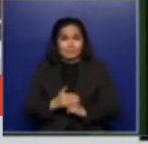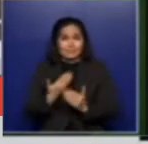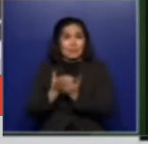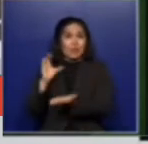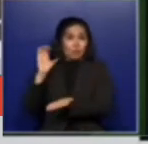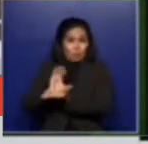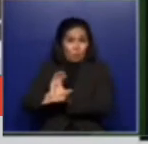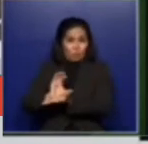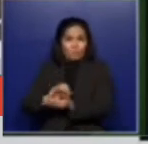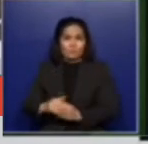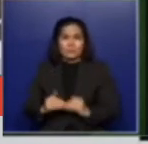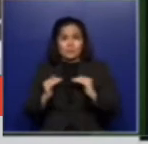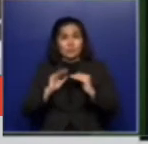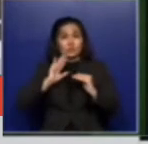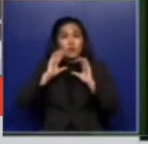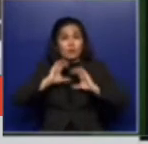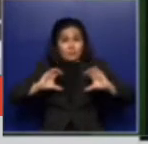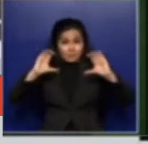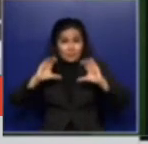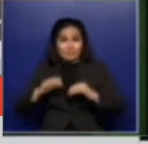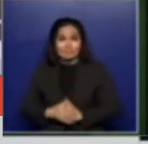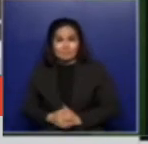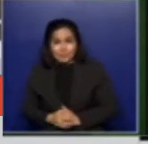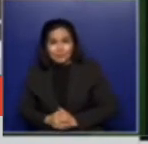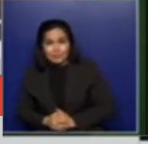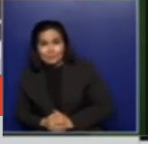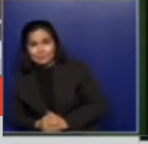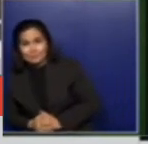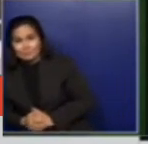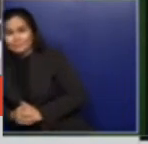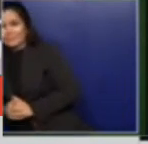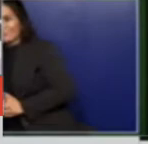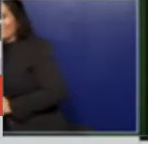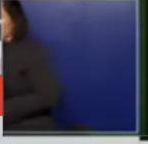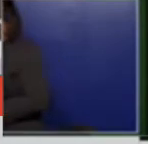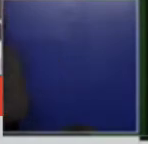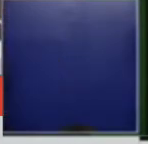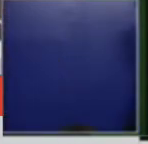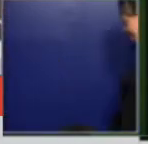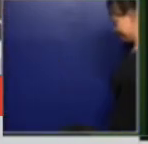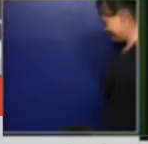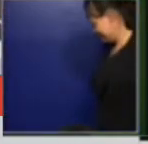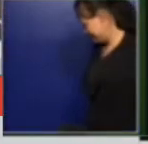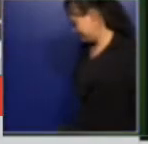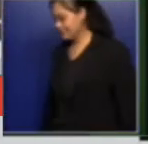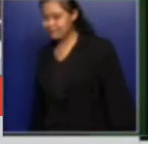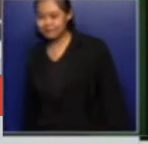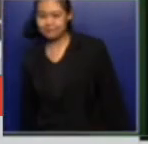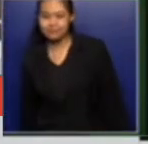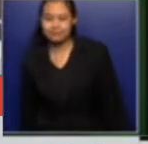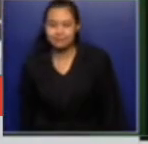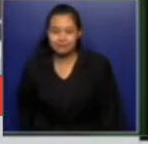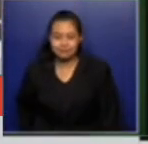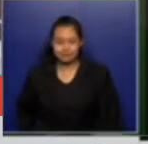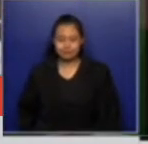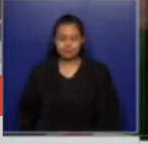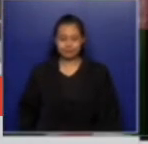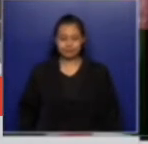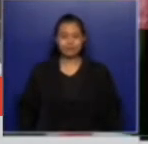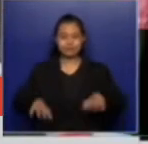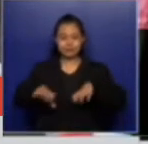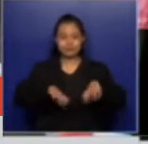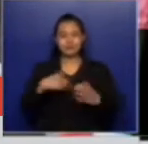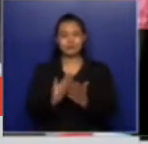ณแต่สิ่งหนึ่งครับที่ผมจะคุยเป็นประการแรกก็คือผู้บริหารการเงินที่เก่งๆ